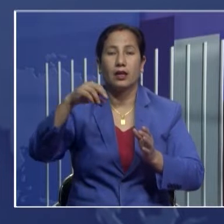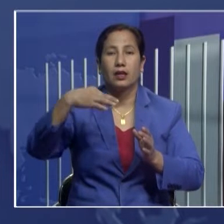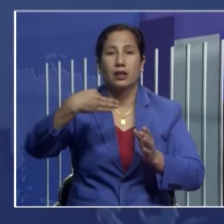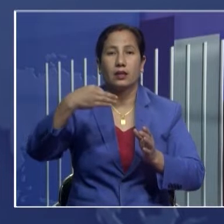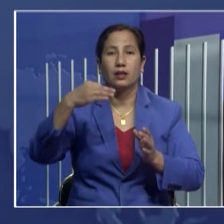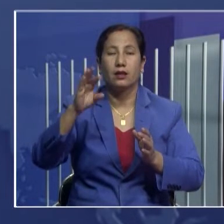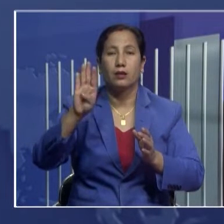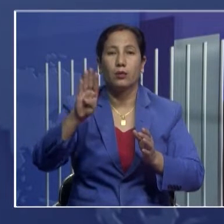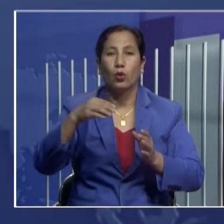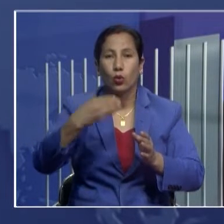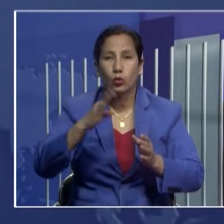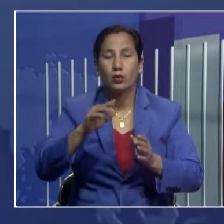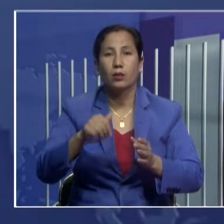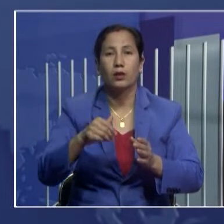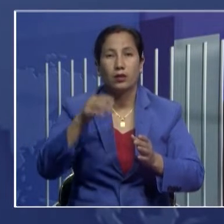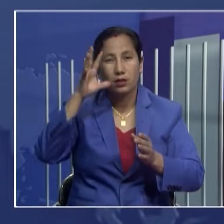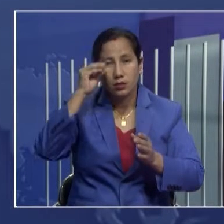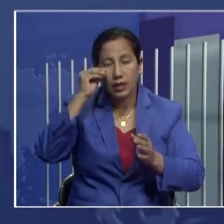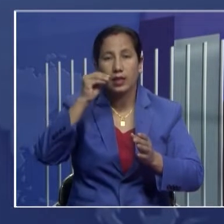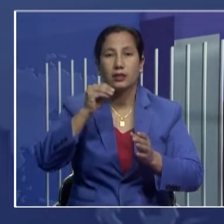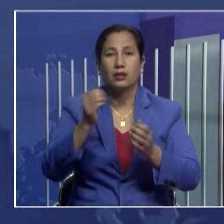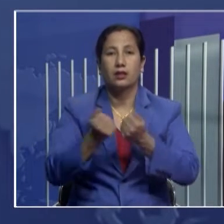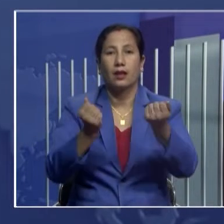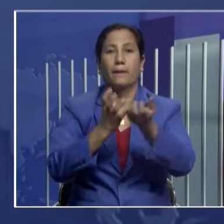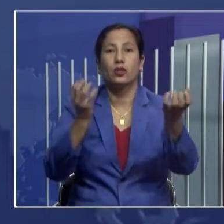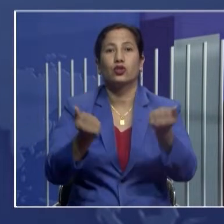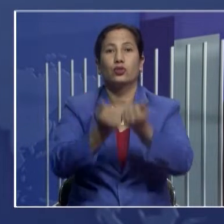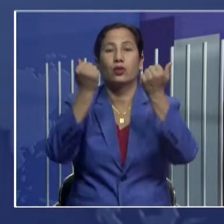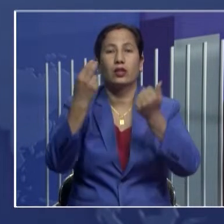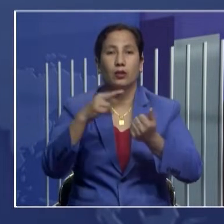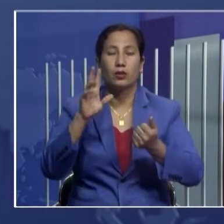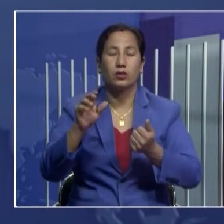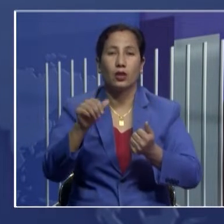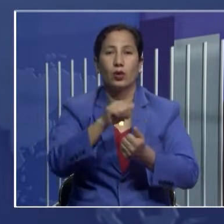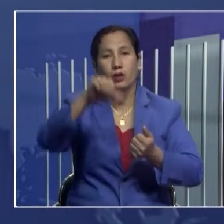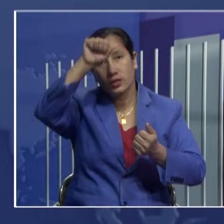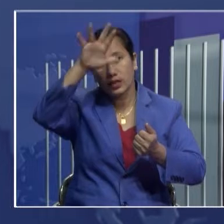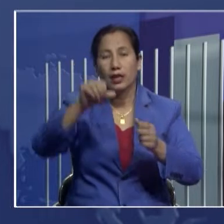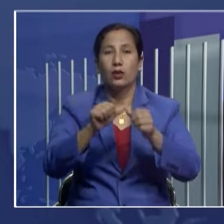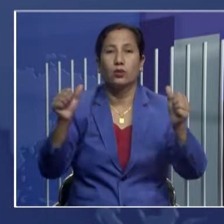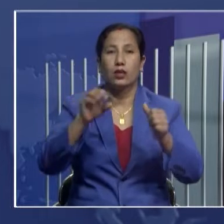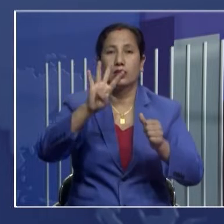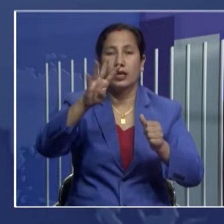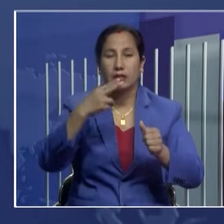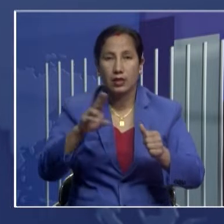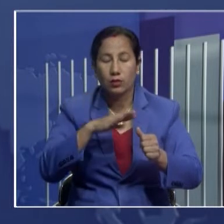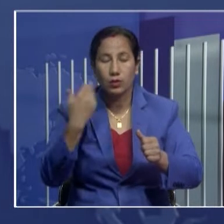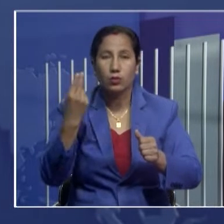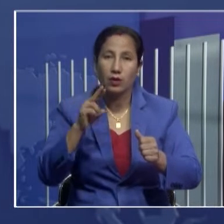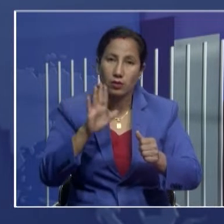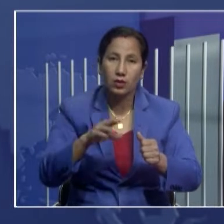रोल्पामा अघि बेलुका बस दुर्घटना भएको छ, सहकर्मी माधव ओलीले दिनुभएको जानकारी अनुसार 4 मृत्यु भएको छ